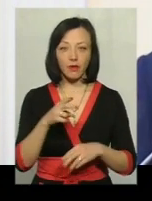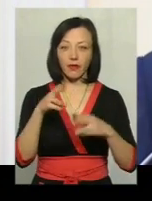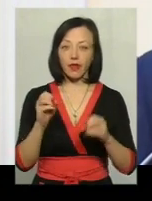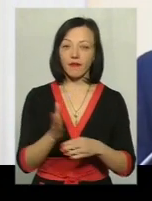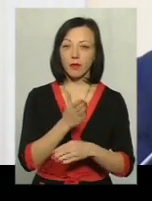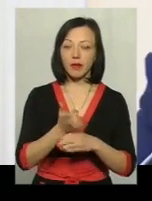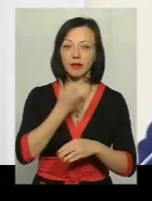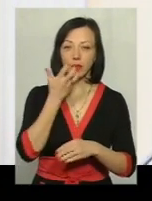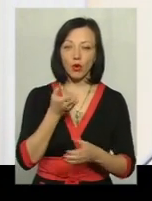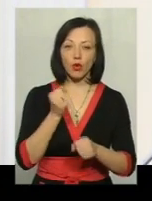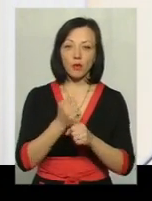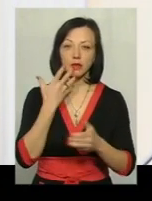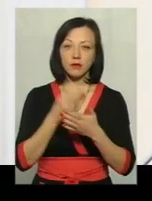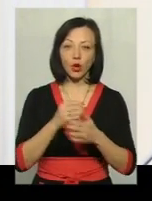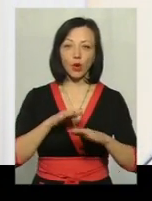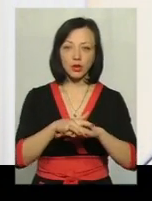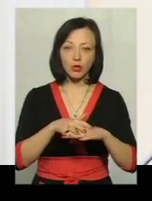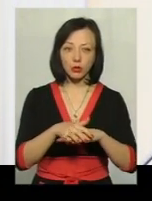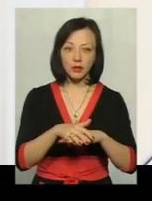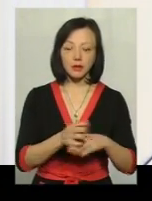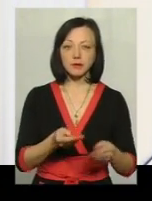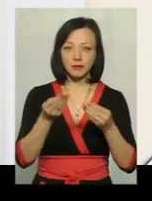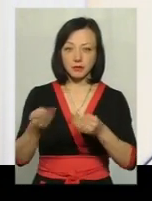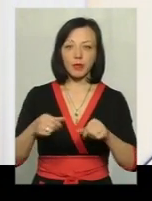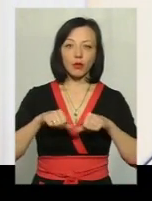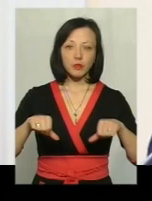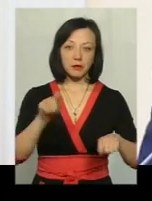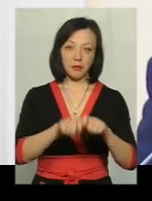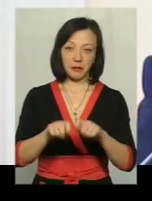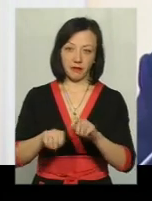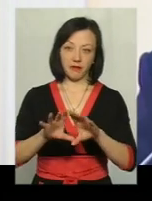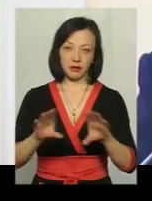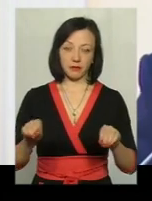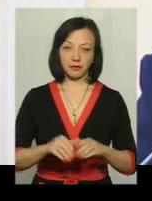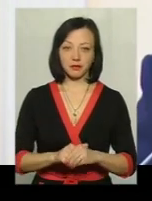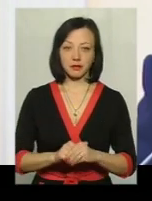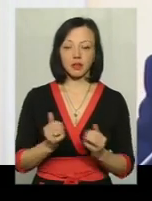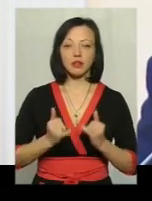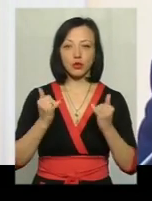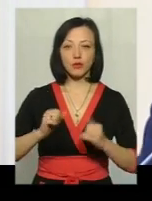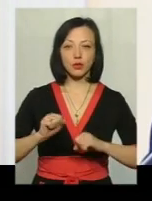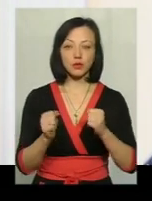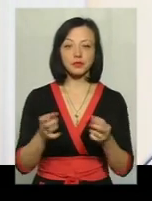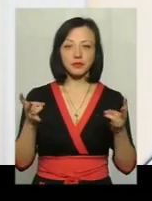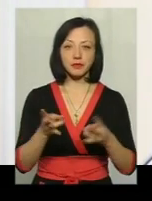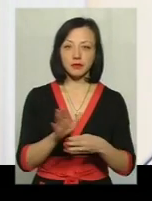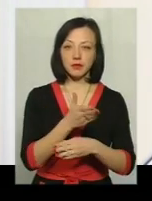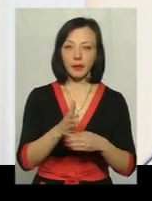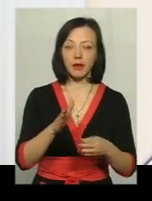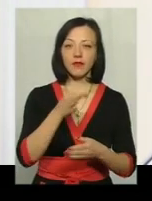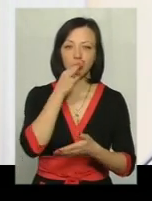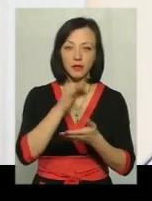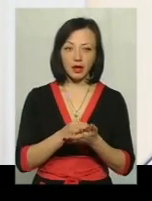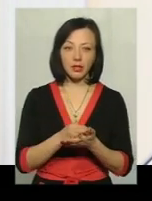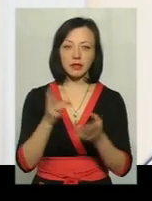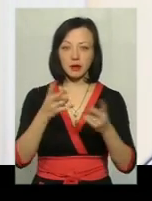виробляється тепло. Вони роблять свої розрахунки, несуть їх комісію і кажуть: перевірте. Шановні друзі, треба розділяти відповідальність і ще